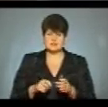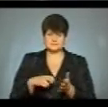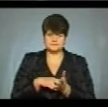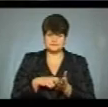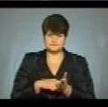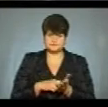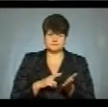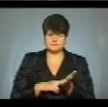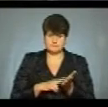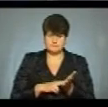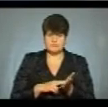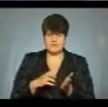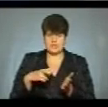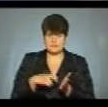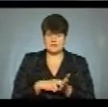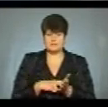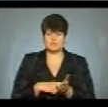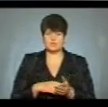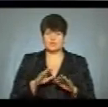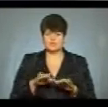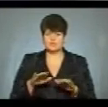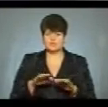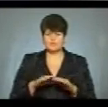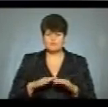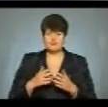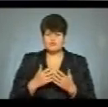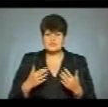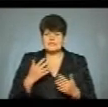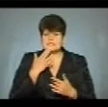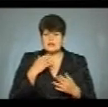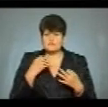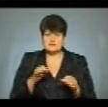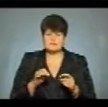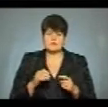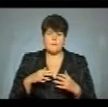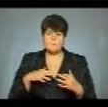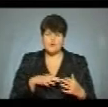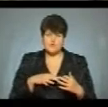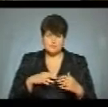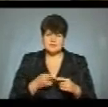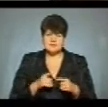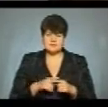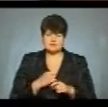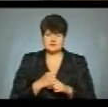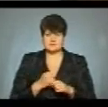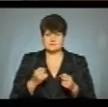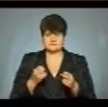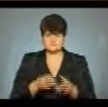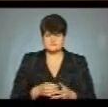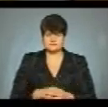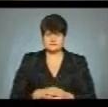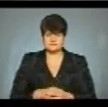конверт та марку із емблемою Музею національно-визвольної боротьби. Марку і штемпель для погашення створив філателіст Юрій